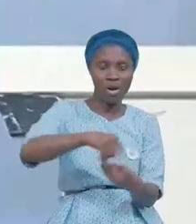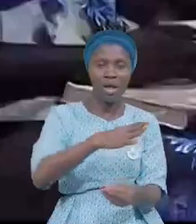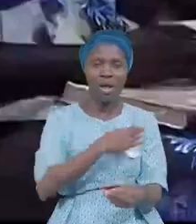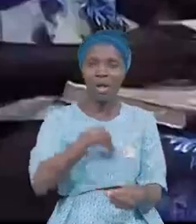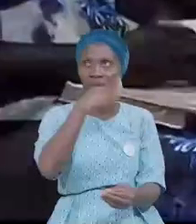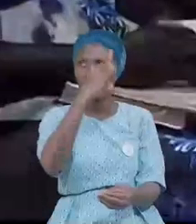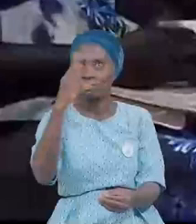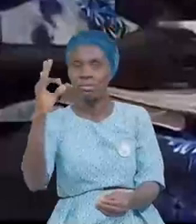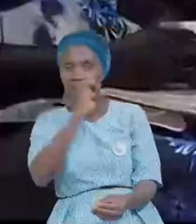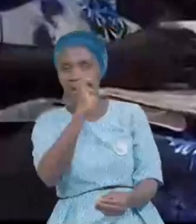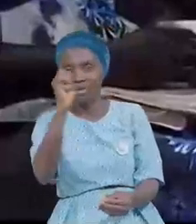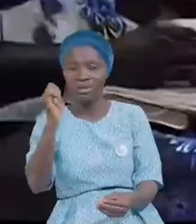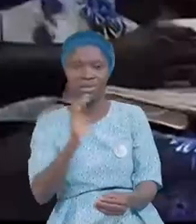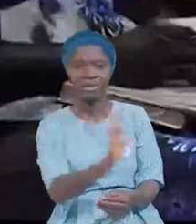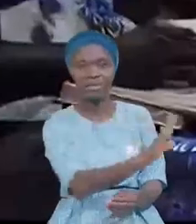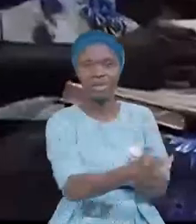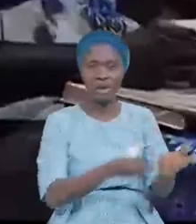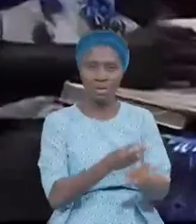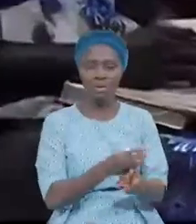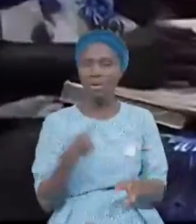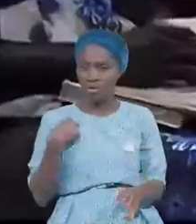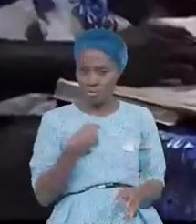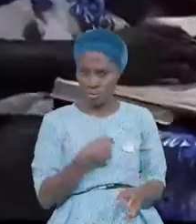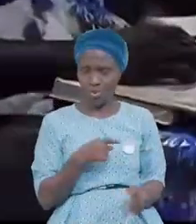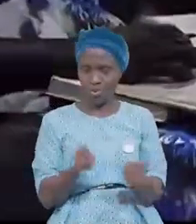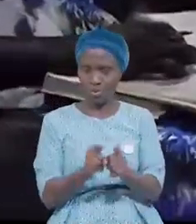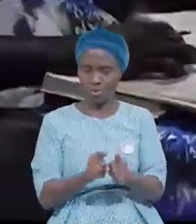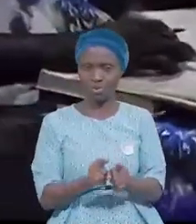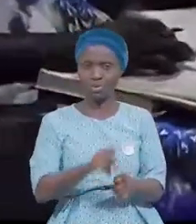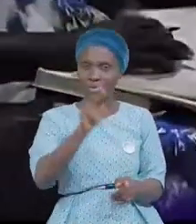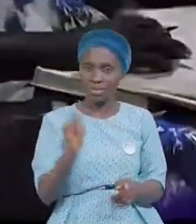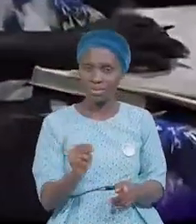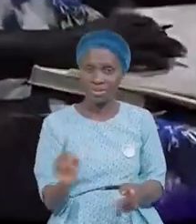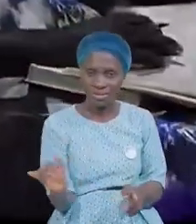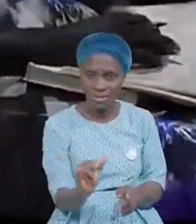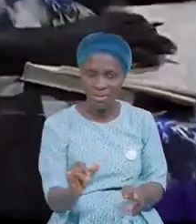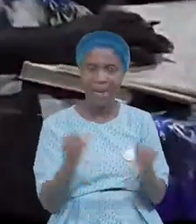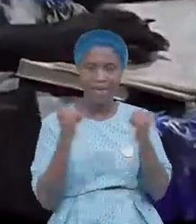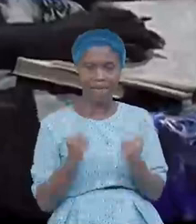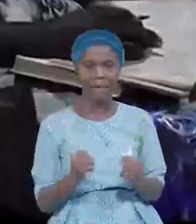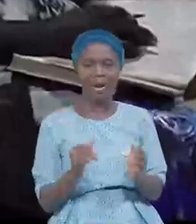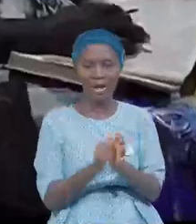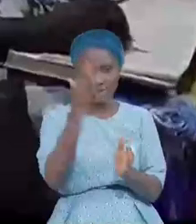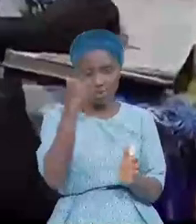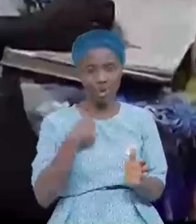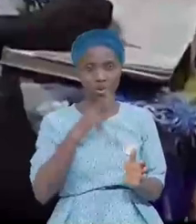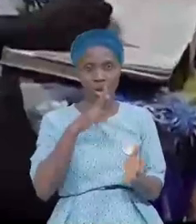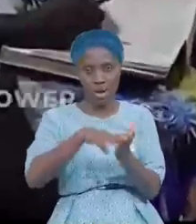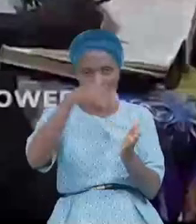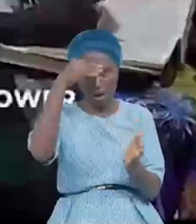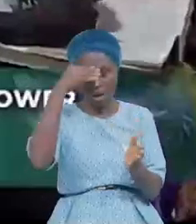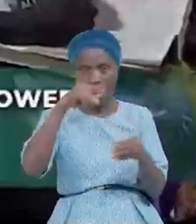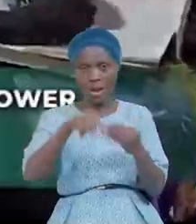avons besoin de la même puissance. C'est pourquoi nous considérons les proclamateurs avec la